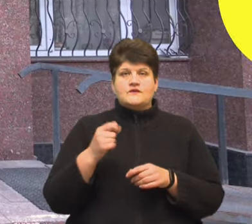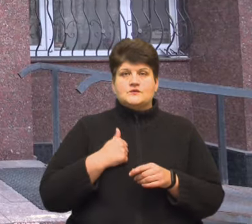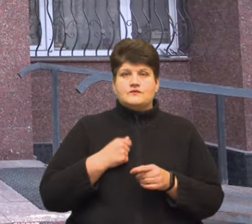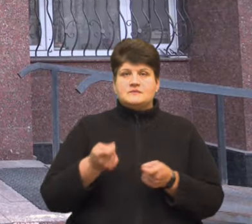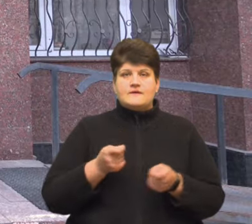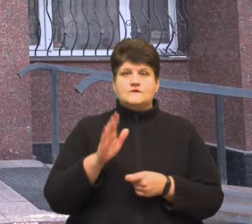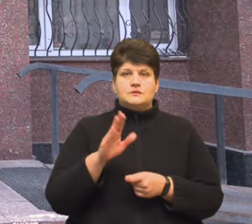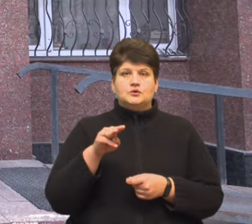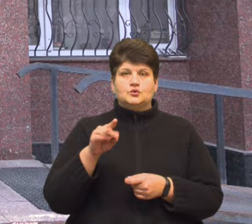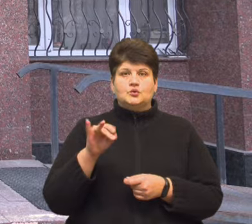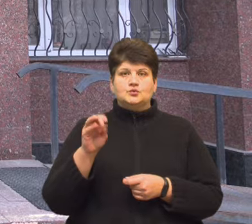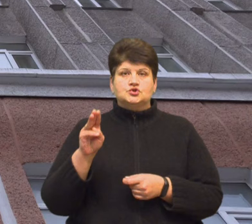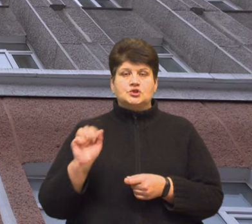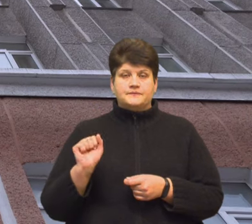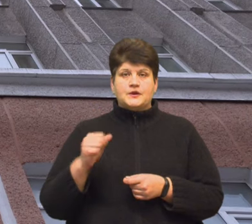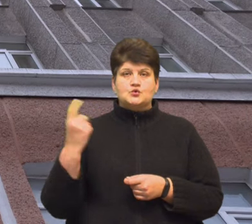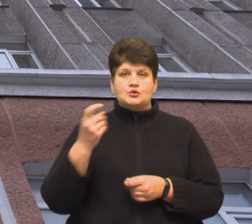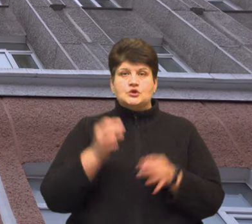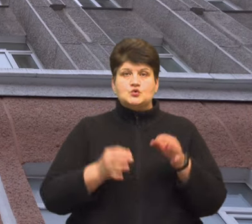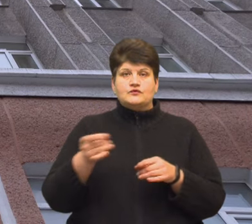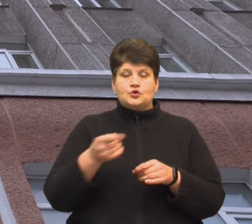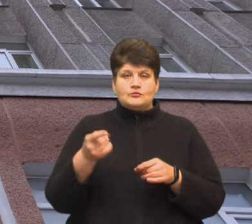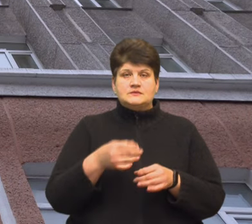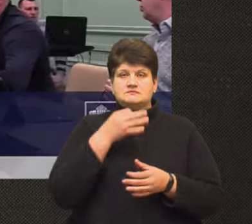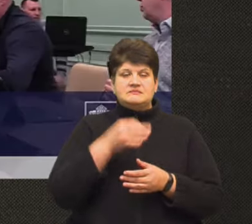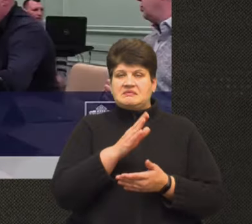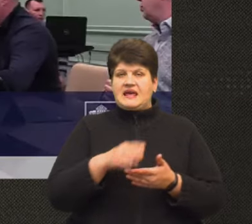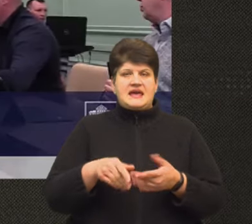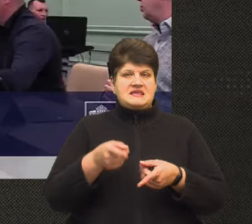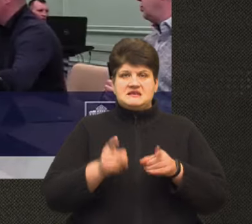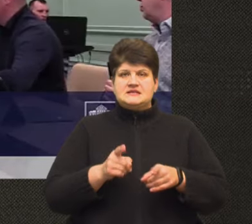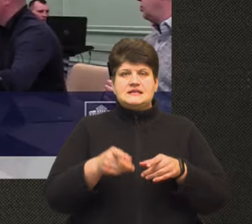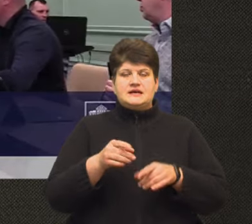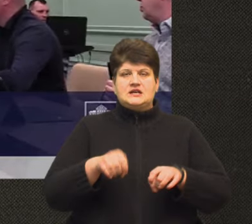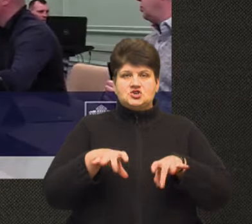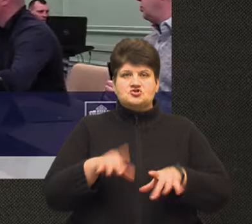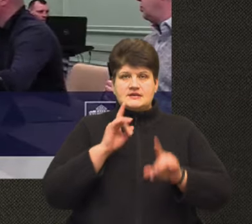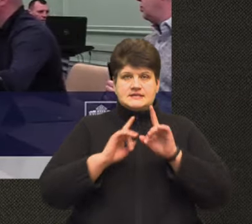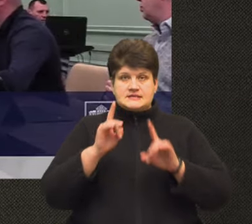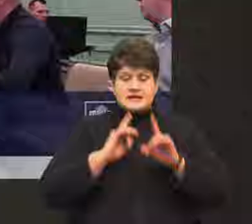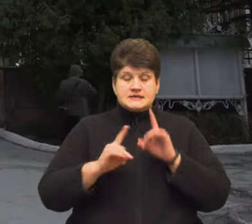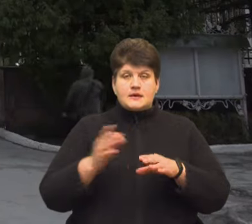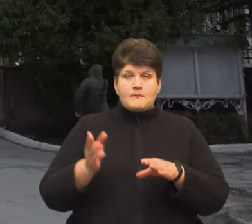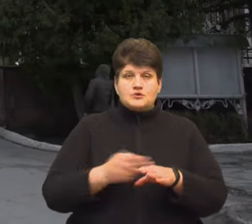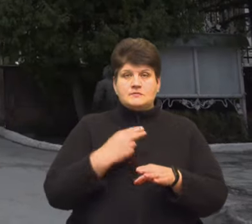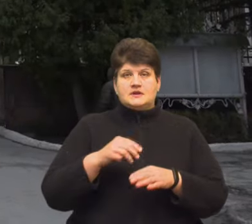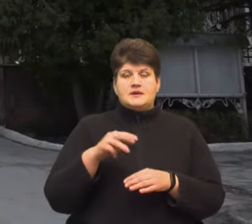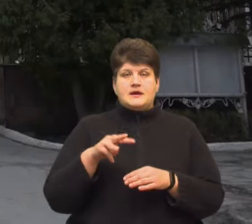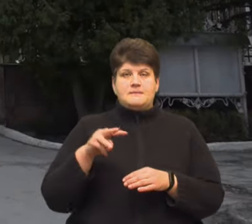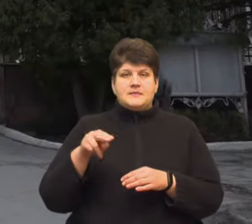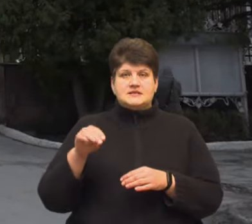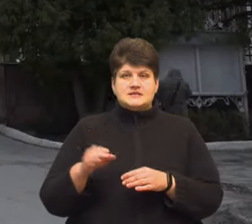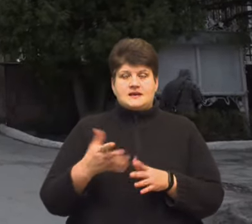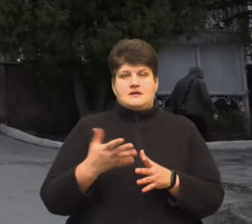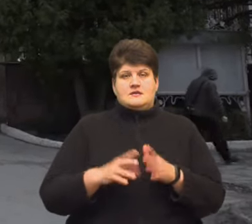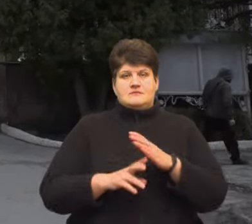Труша господарський суд у нополі визнав недійсним рішення сесії міськради яким депутати позбавили громаду упцмп права на землю під кафедральним